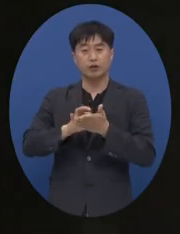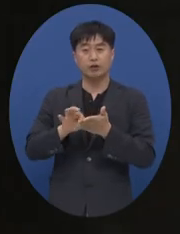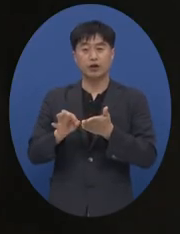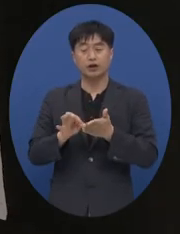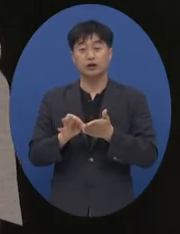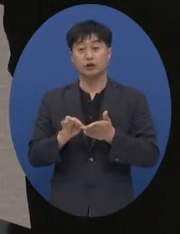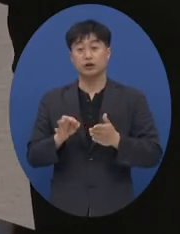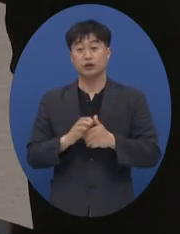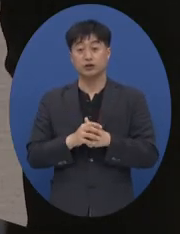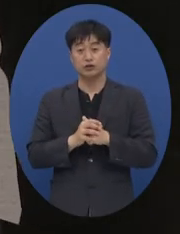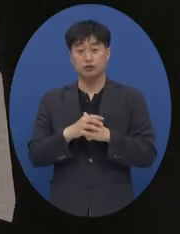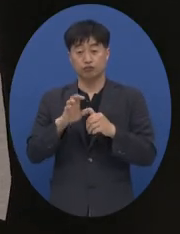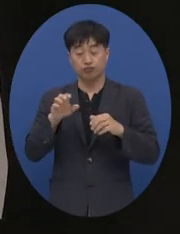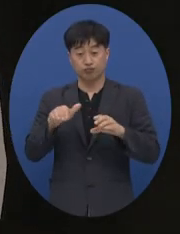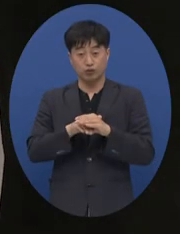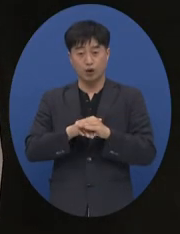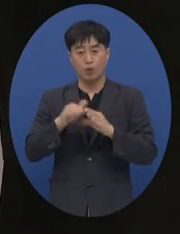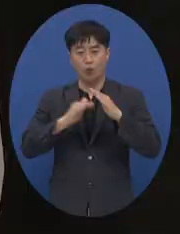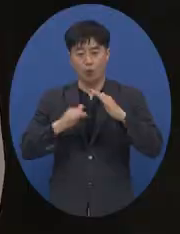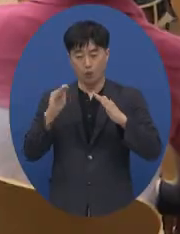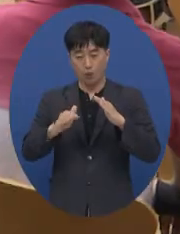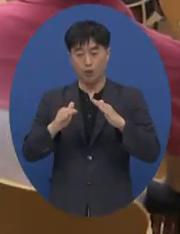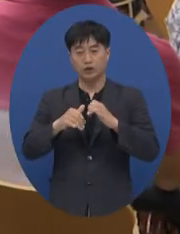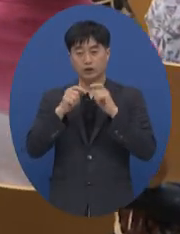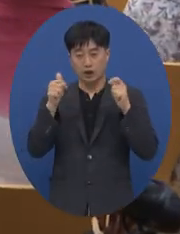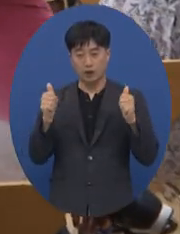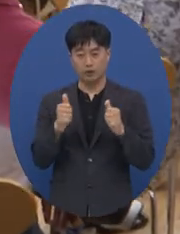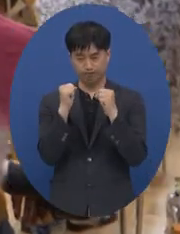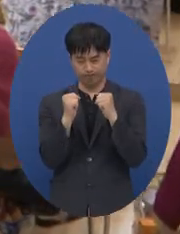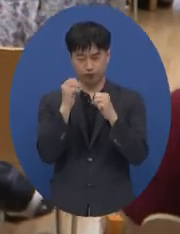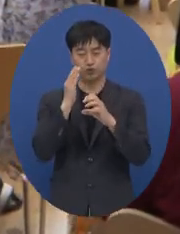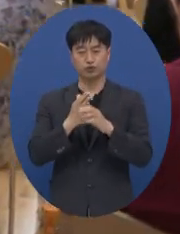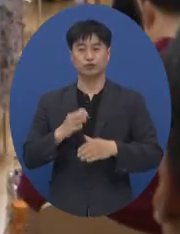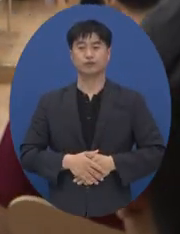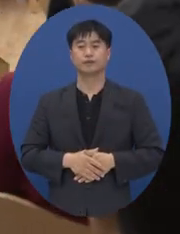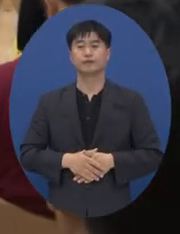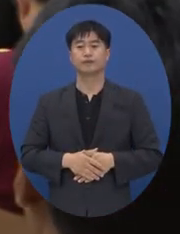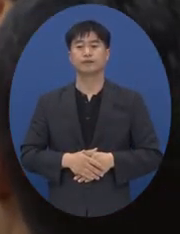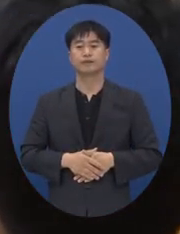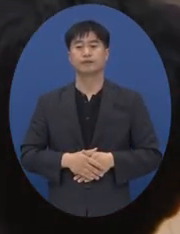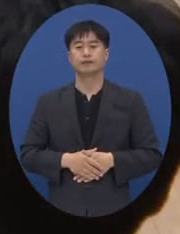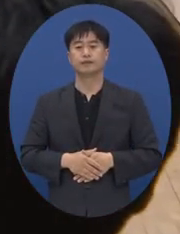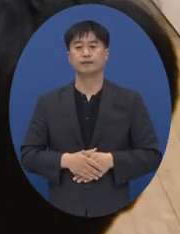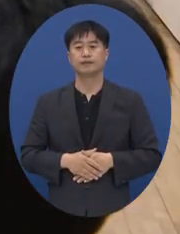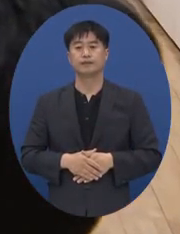워라밸 문화가 공직 사회에도 자리 잡고 있습니다. 경기 GTV 한선지입니다.